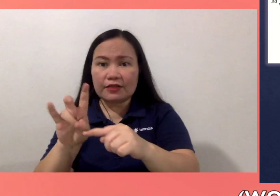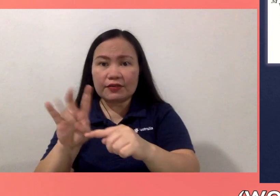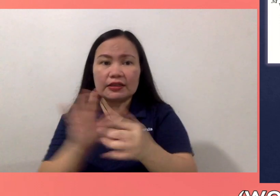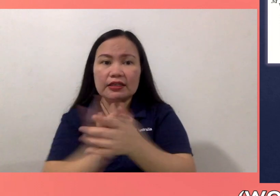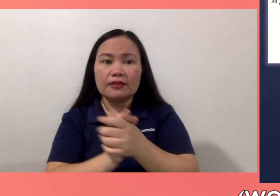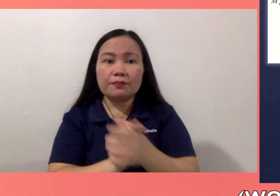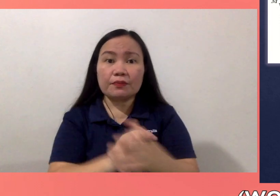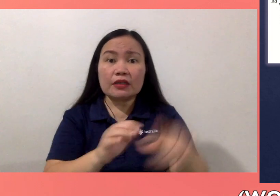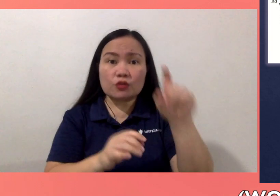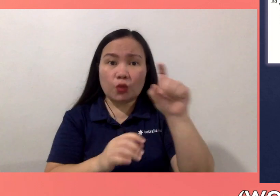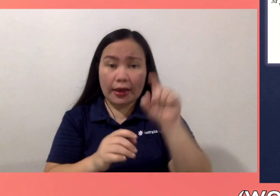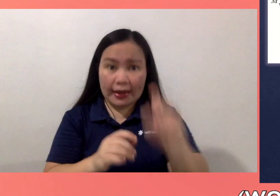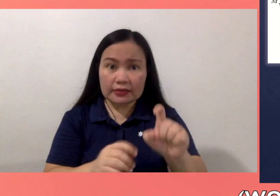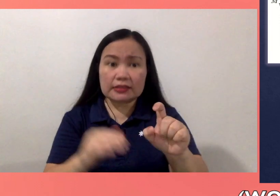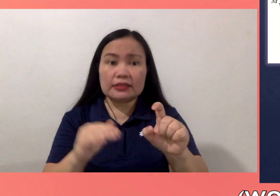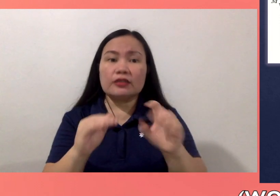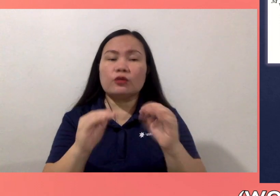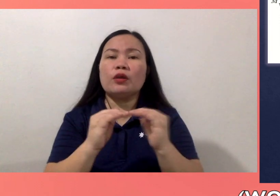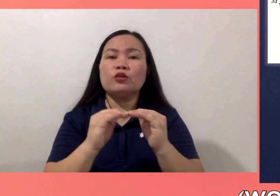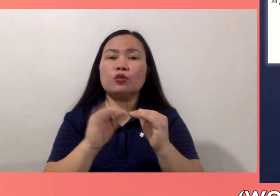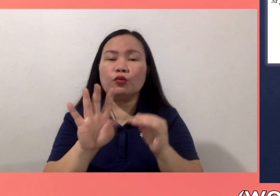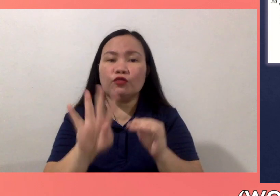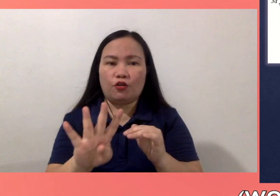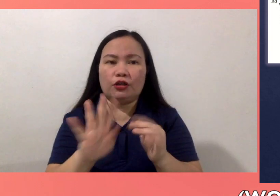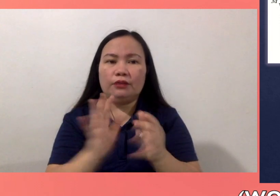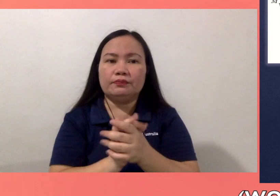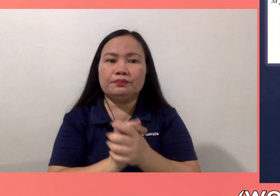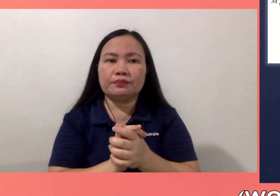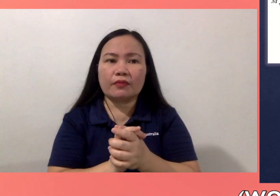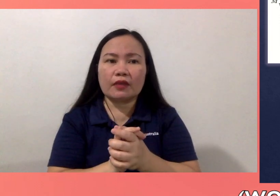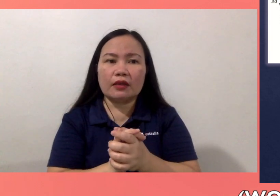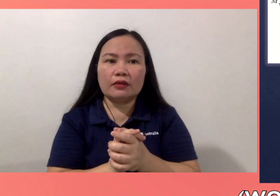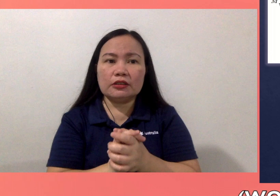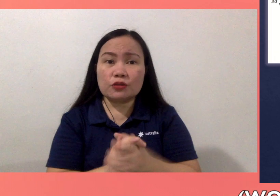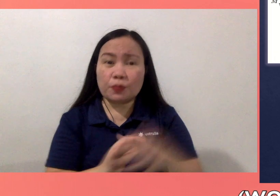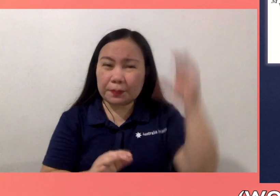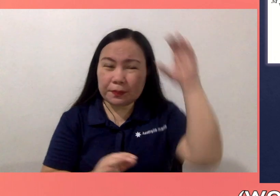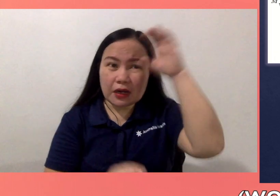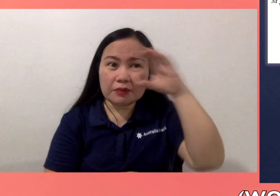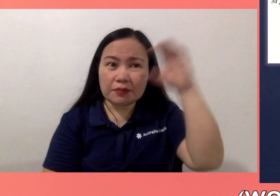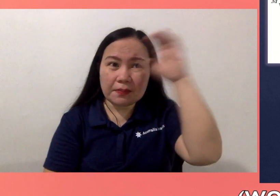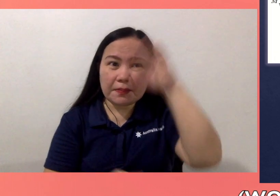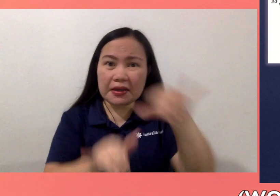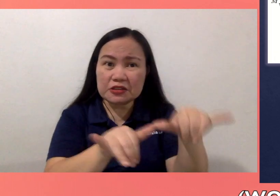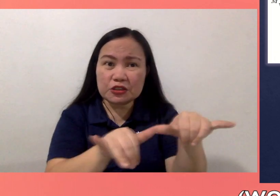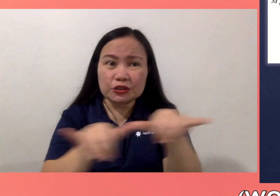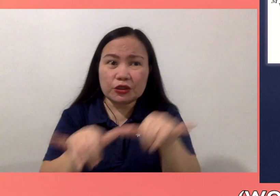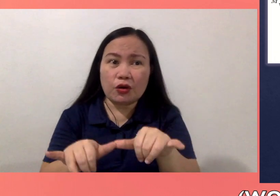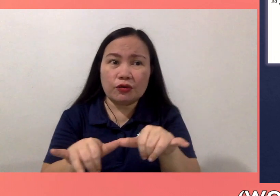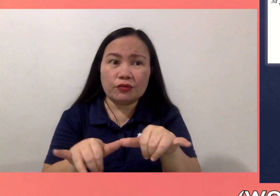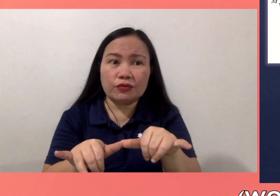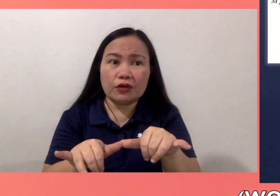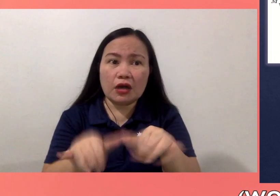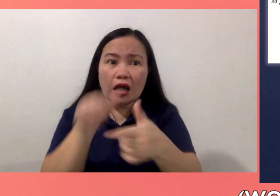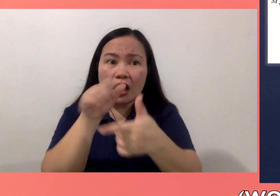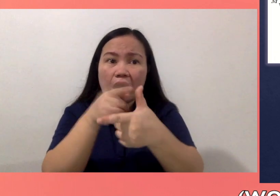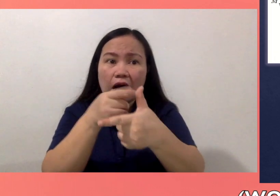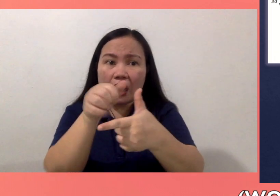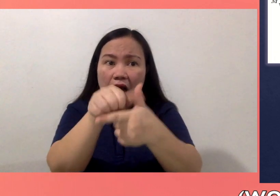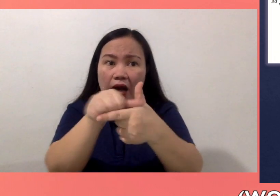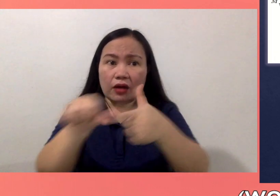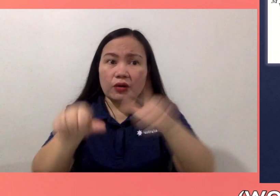17. Tapos, yung x natin is 4. Since yung kinukuha natin, ang hinahanap is measure nung